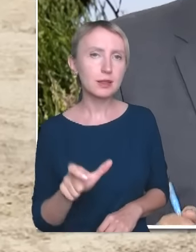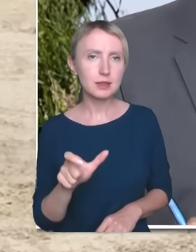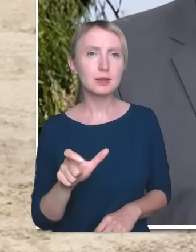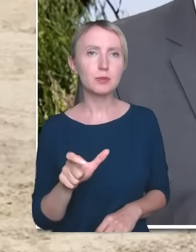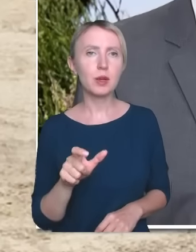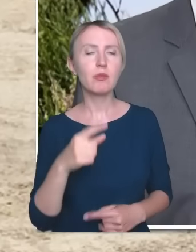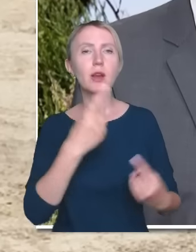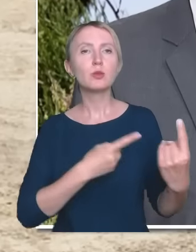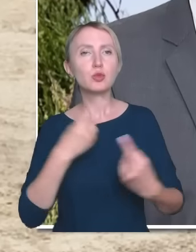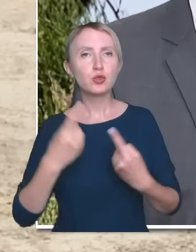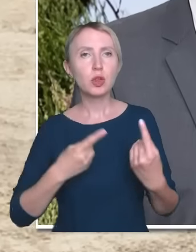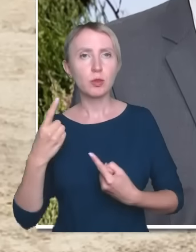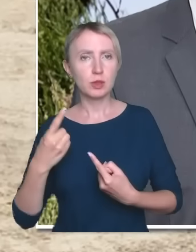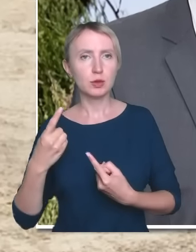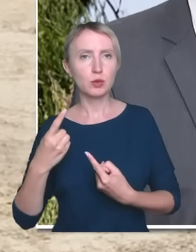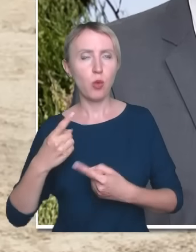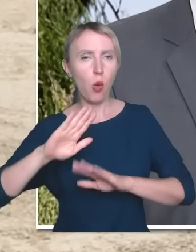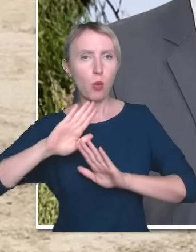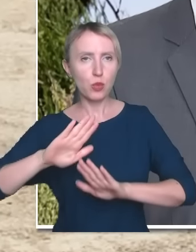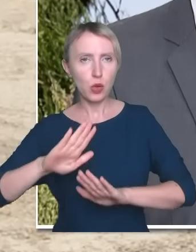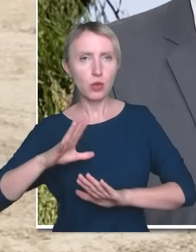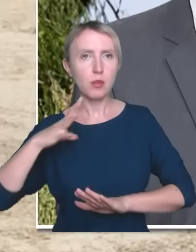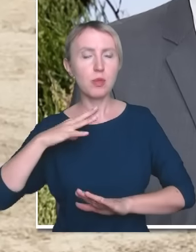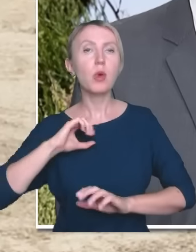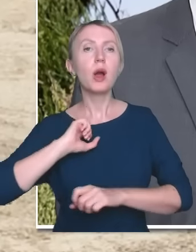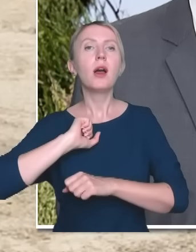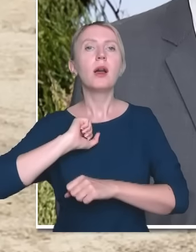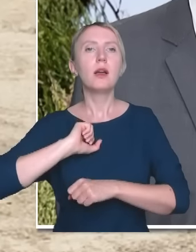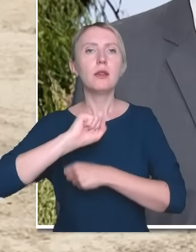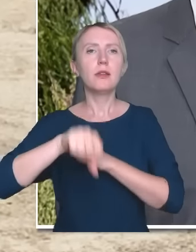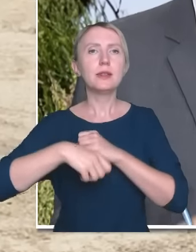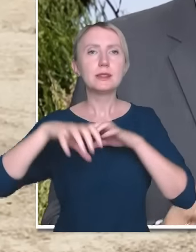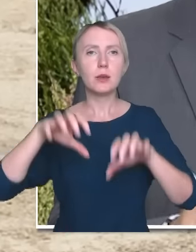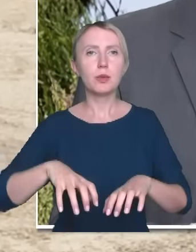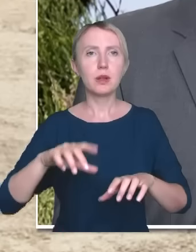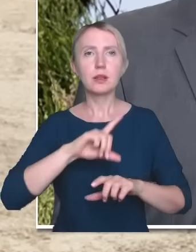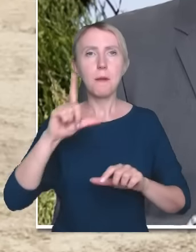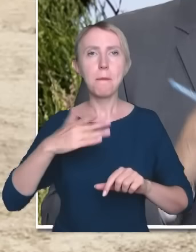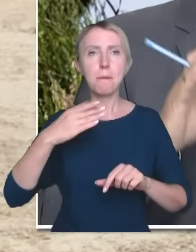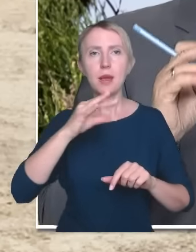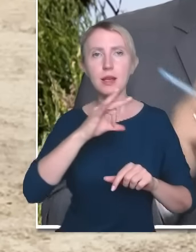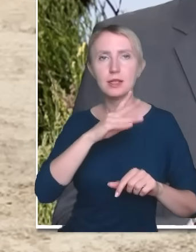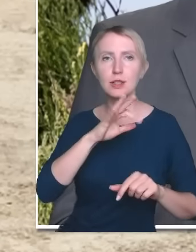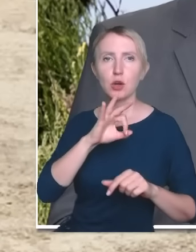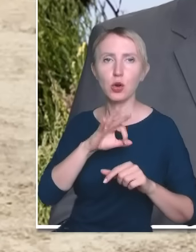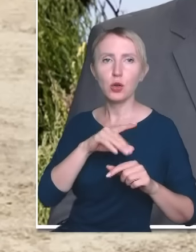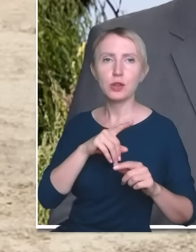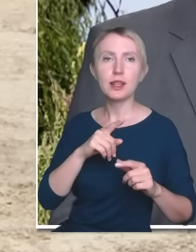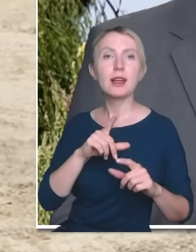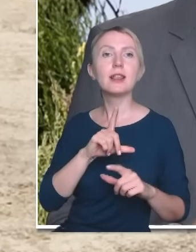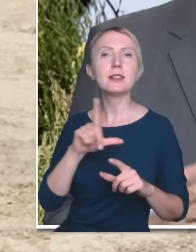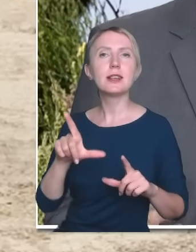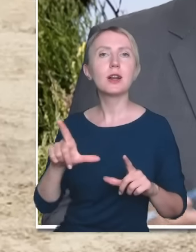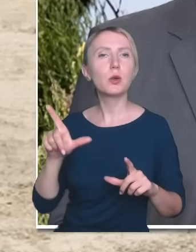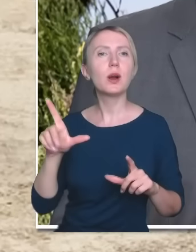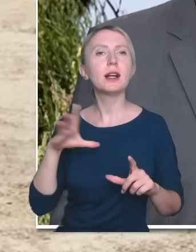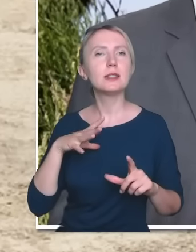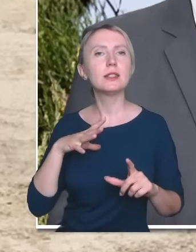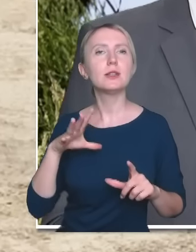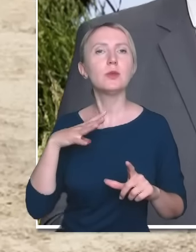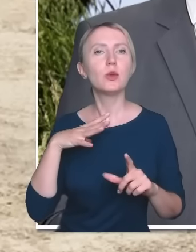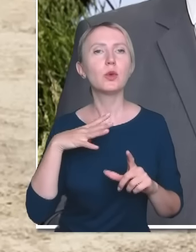przemysłu obronnego, były wiceprezes zakładów MESCO, to te zakłady, które, proszę Państwa, te pioruny,